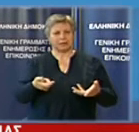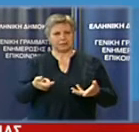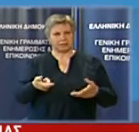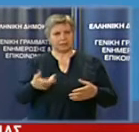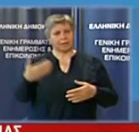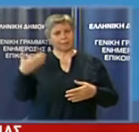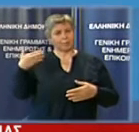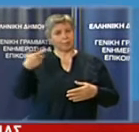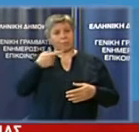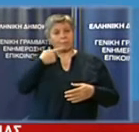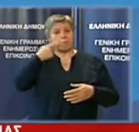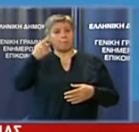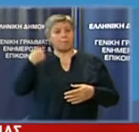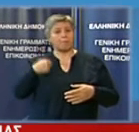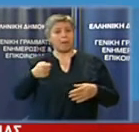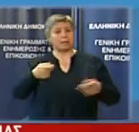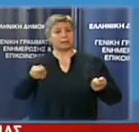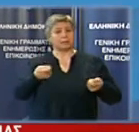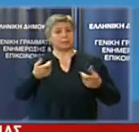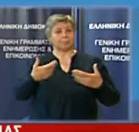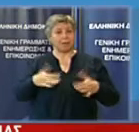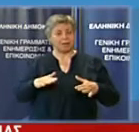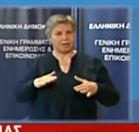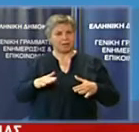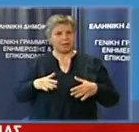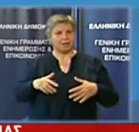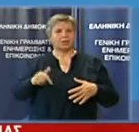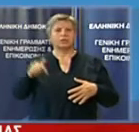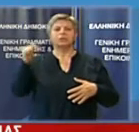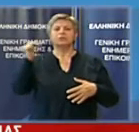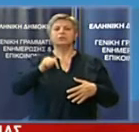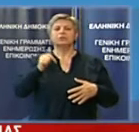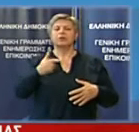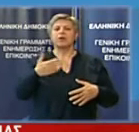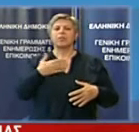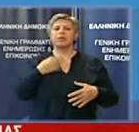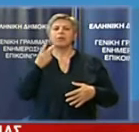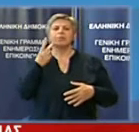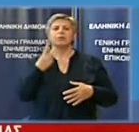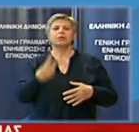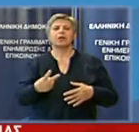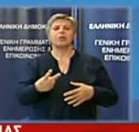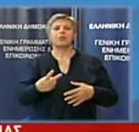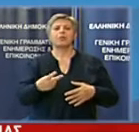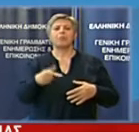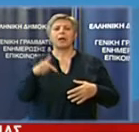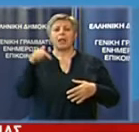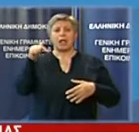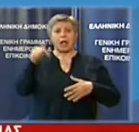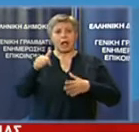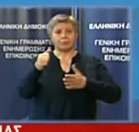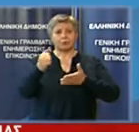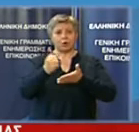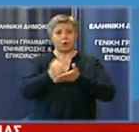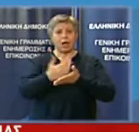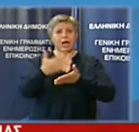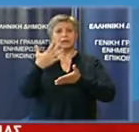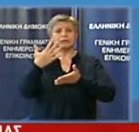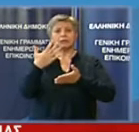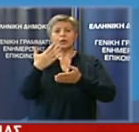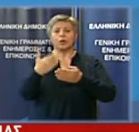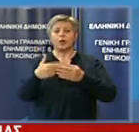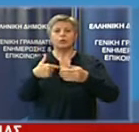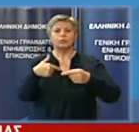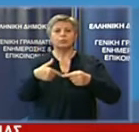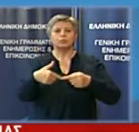κεντρικό ζήτημα με βάση το οποίο θα κριθεί και η πορεία της χώρας για τα επόμενα πολλά χρόνια.